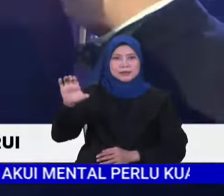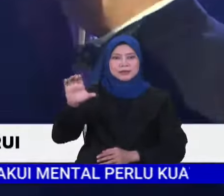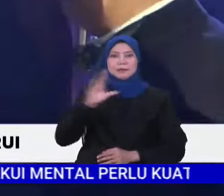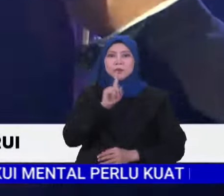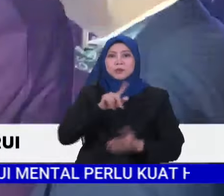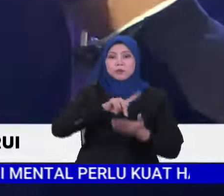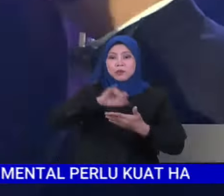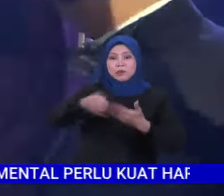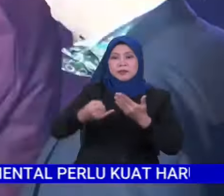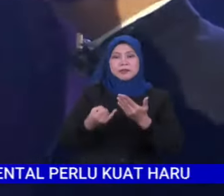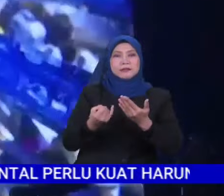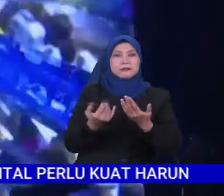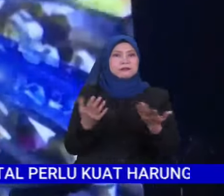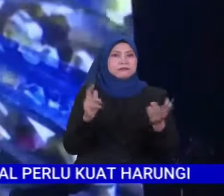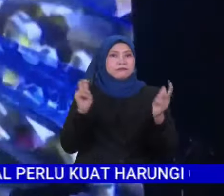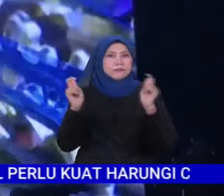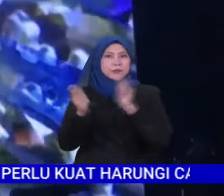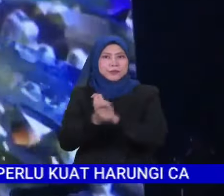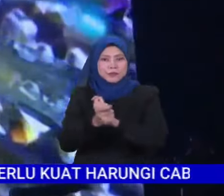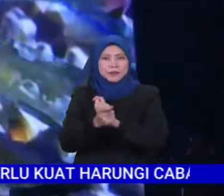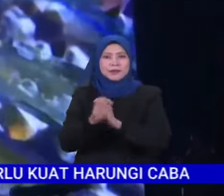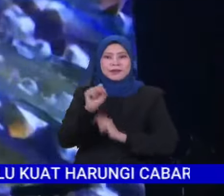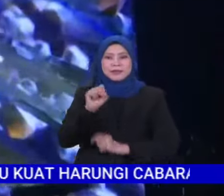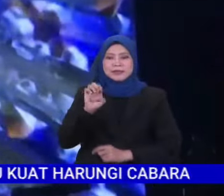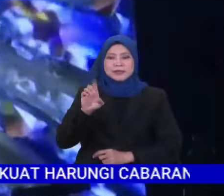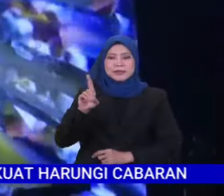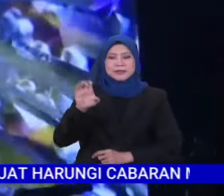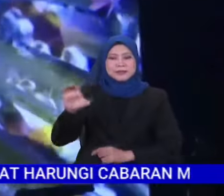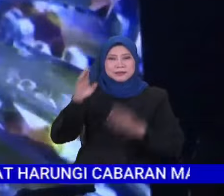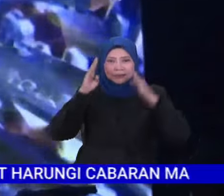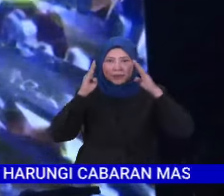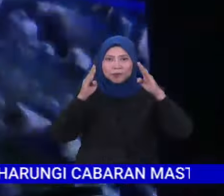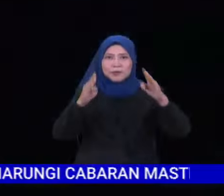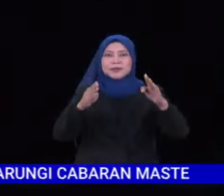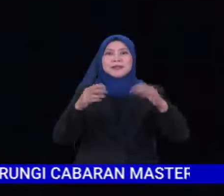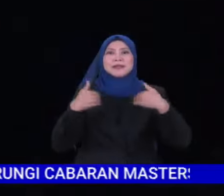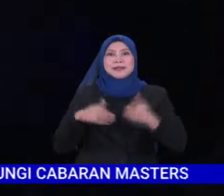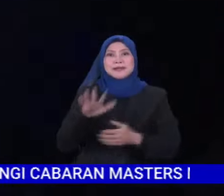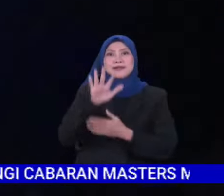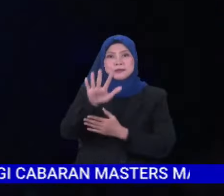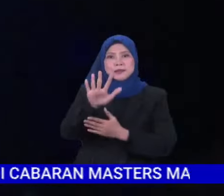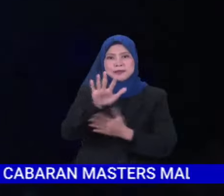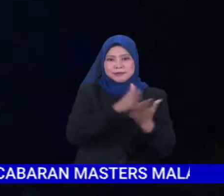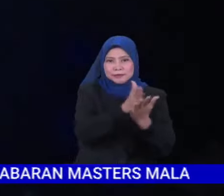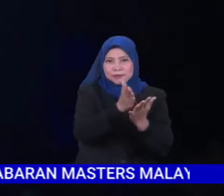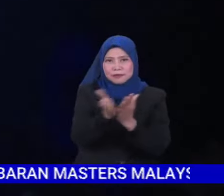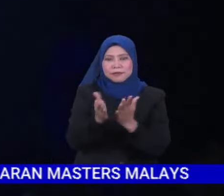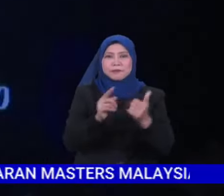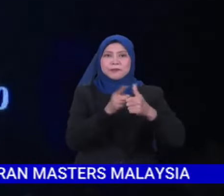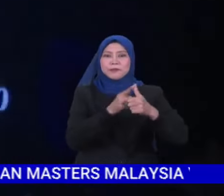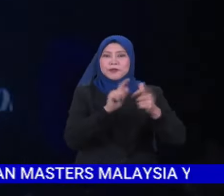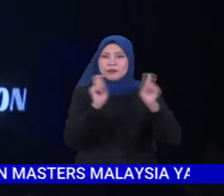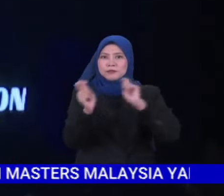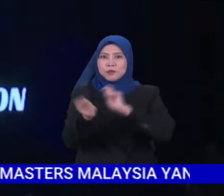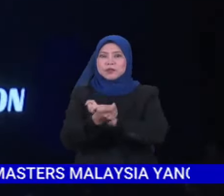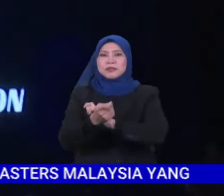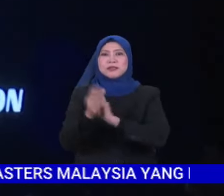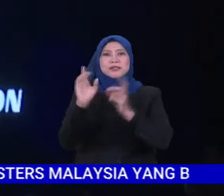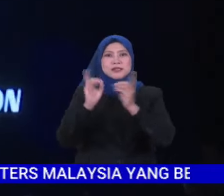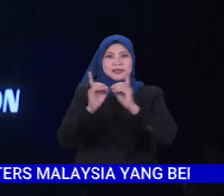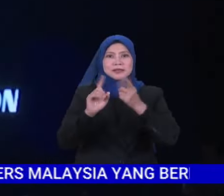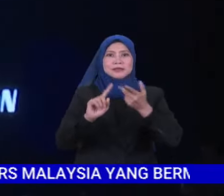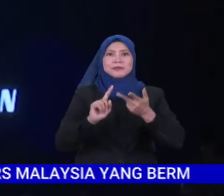itu juga dikenali sebagai pelan transformasi STDC ia memfokuskan kepada lima teras yaitu transformasi digital